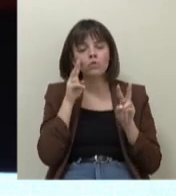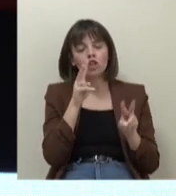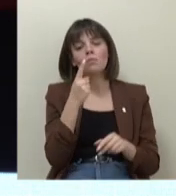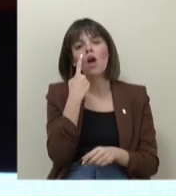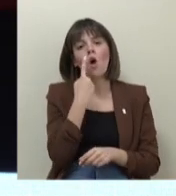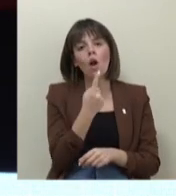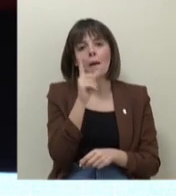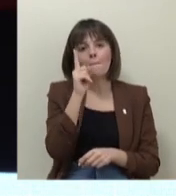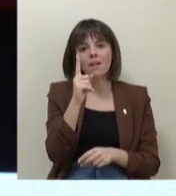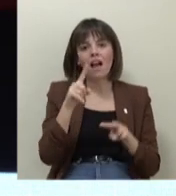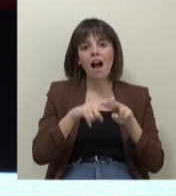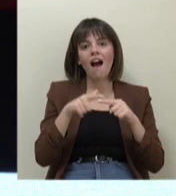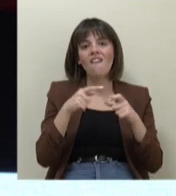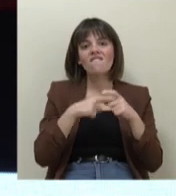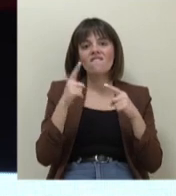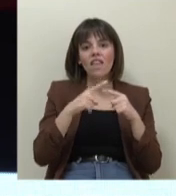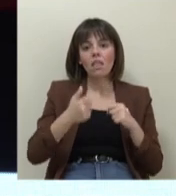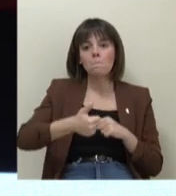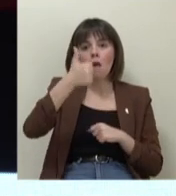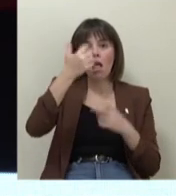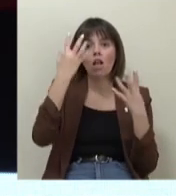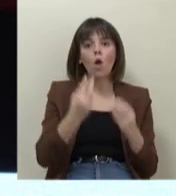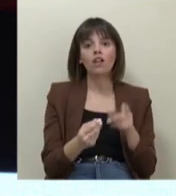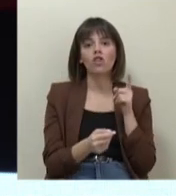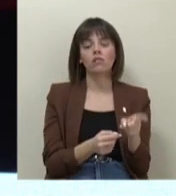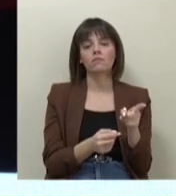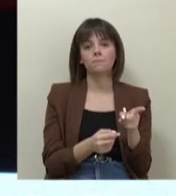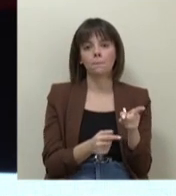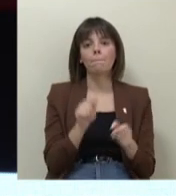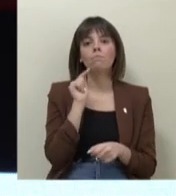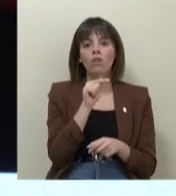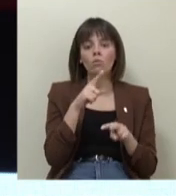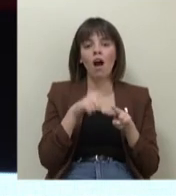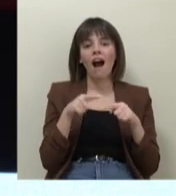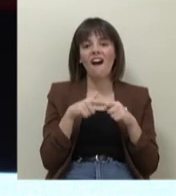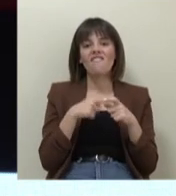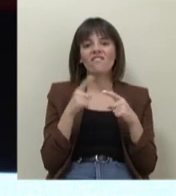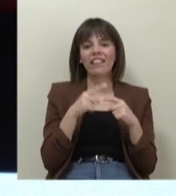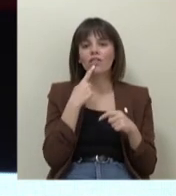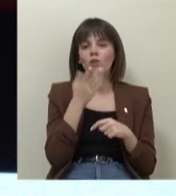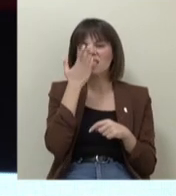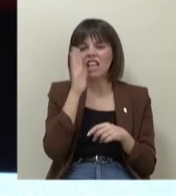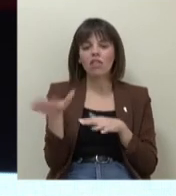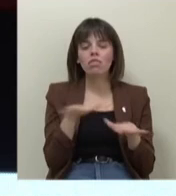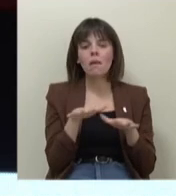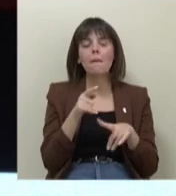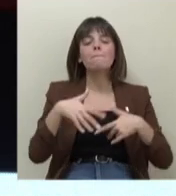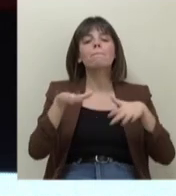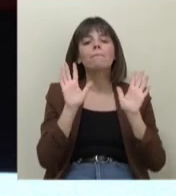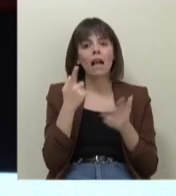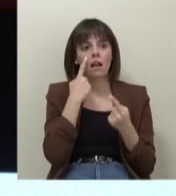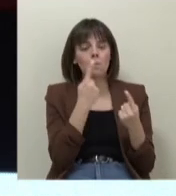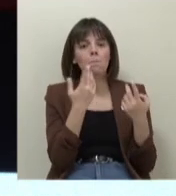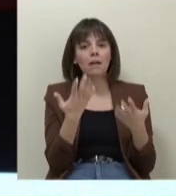göre bir afet bakanlığı oluşturacak. Bu afet diyorum sadece deprem değil.